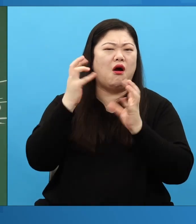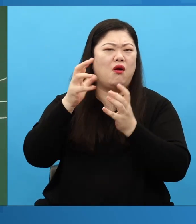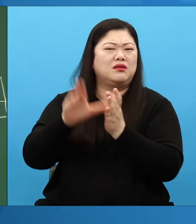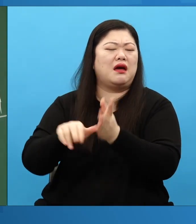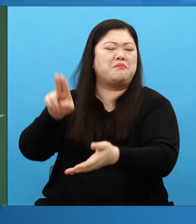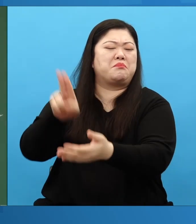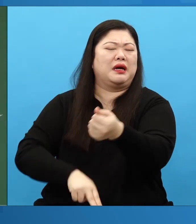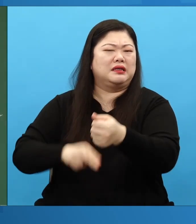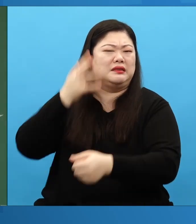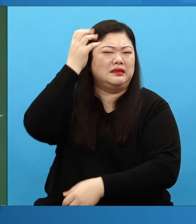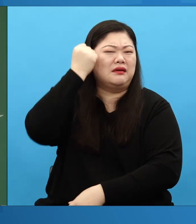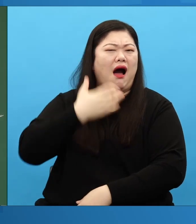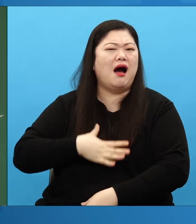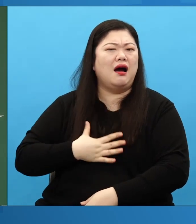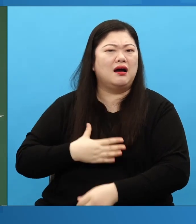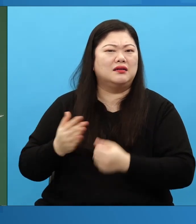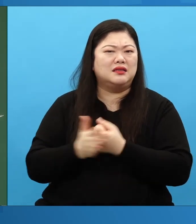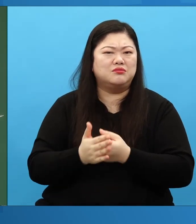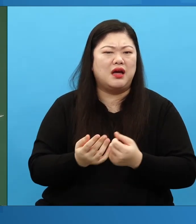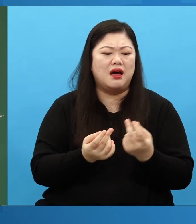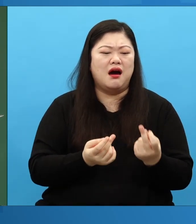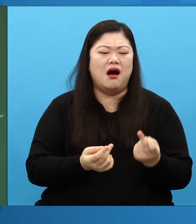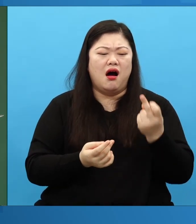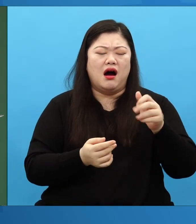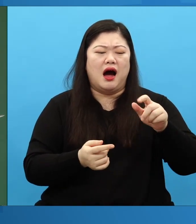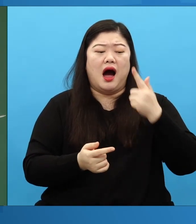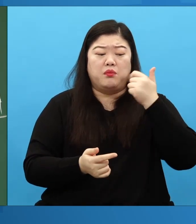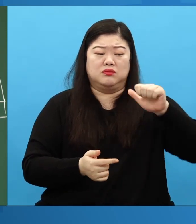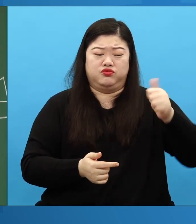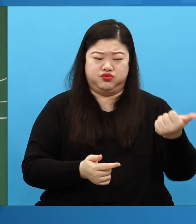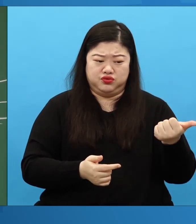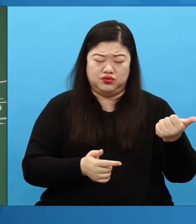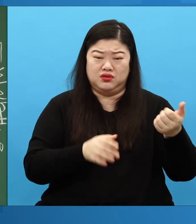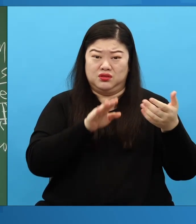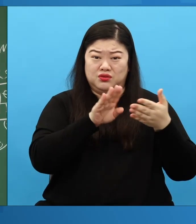So they're very afraid for their 그때 lives. 얘기한 겁니다. And this is when they said,